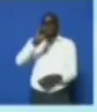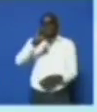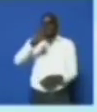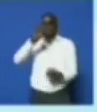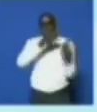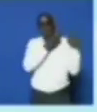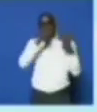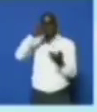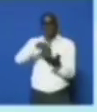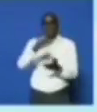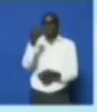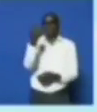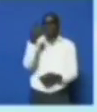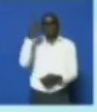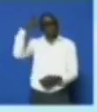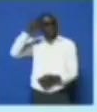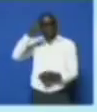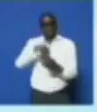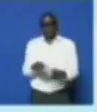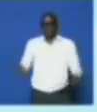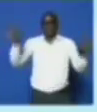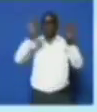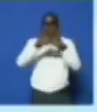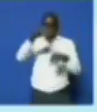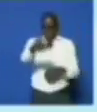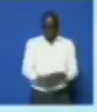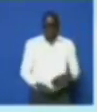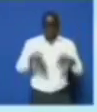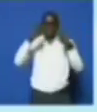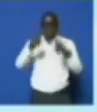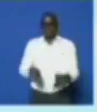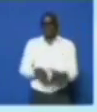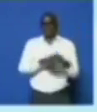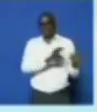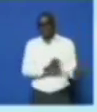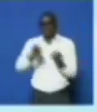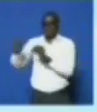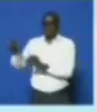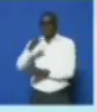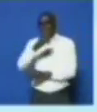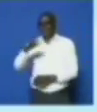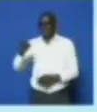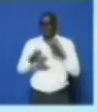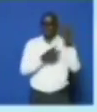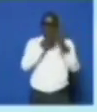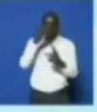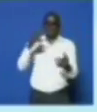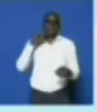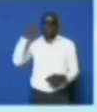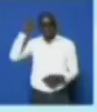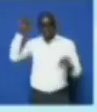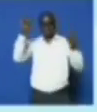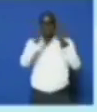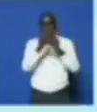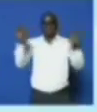celle des plus importants sites d'accueil des personnes exilées au bukina faso un visual kei ai senti dans